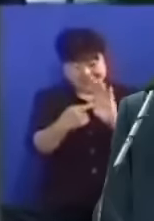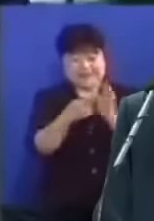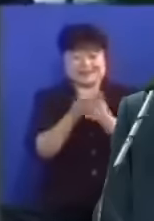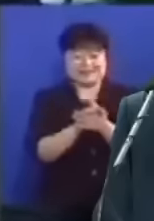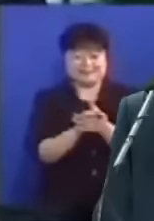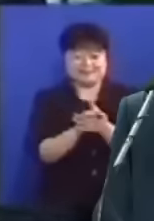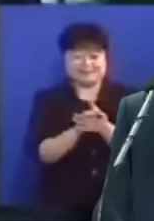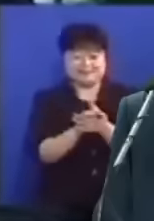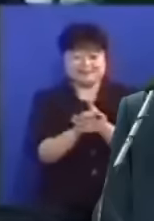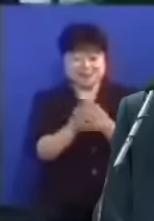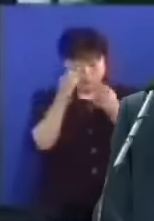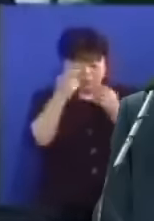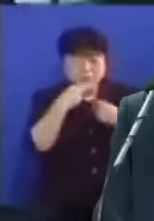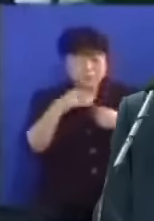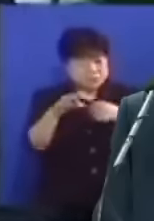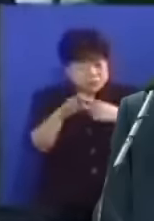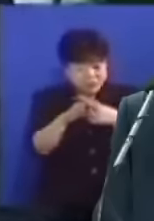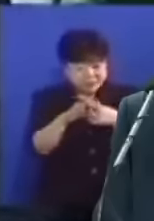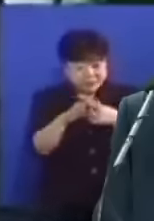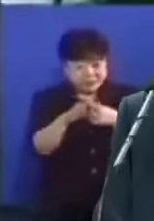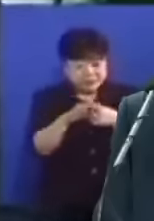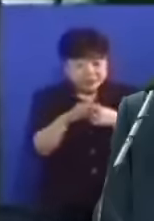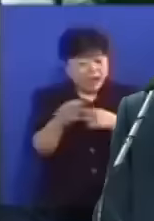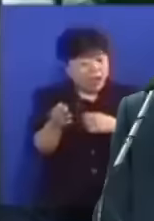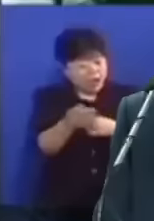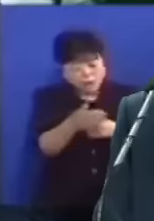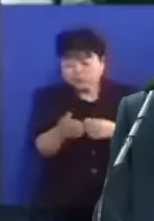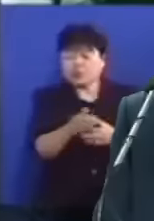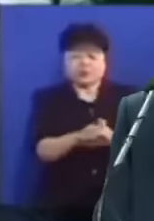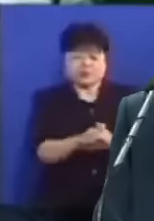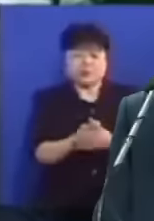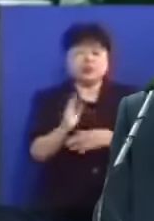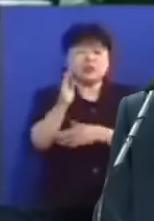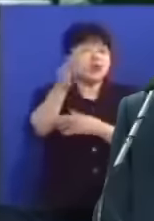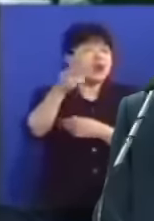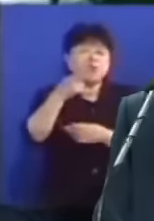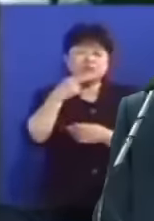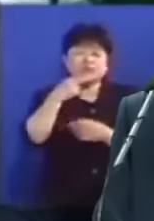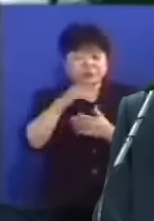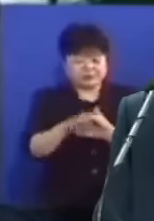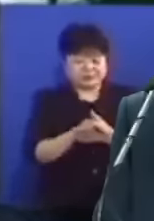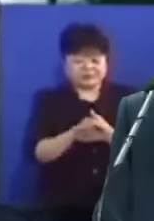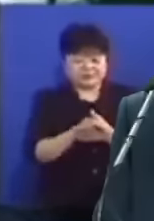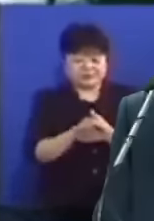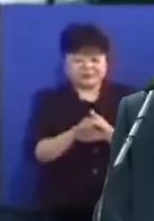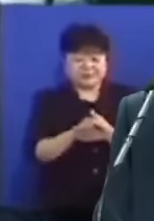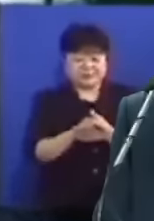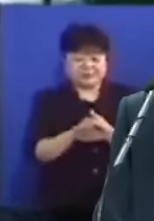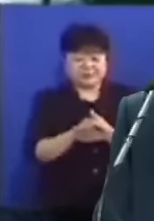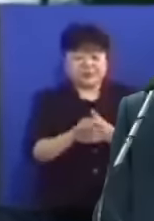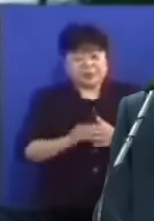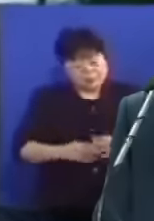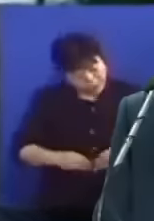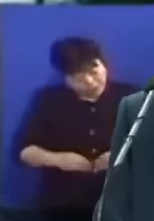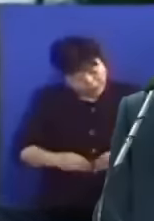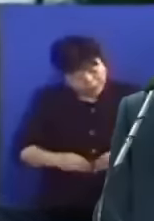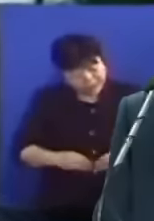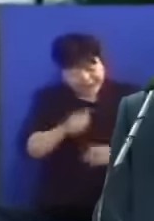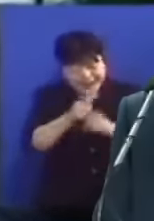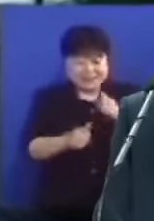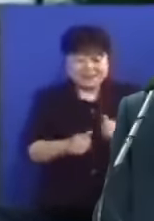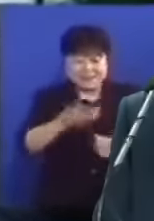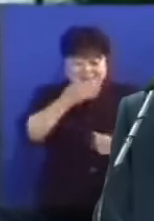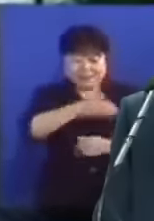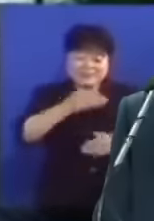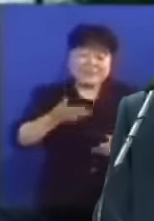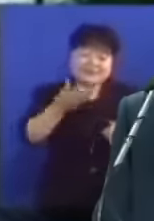것입니다. 고난이 없습니까? 아무것도 없어요. 영광도 뭐도 아무것도 없어요. 배가 고픕니까? 하나님